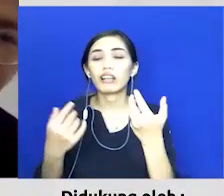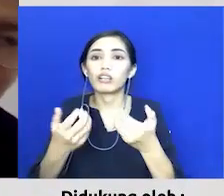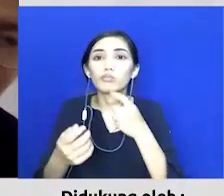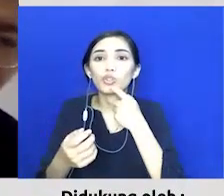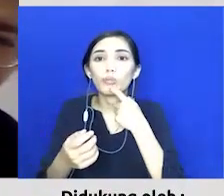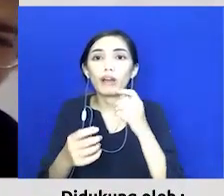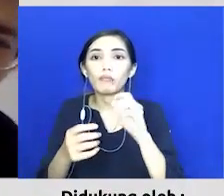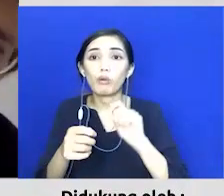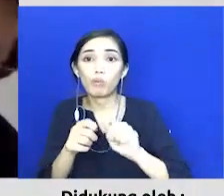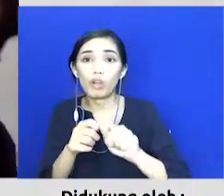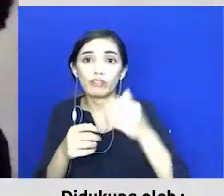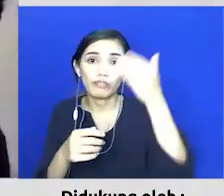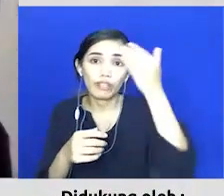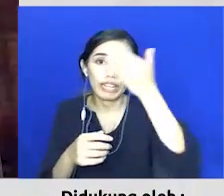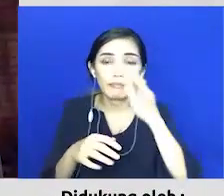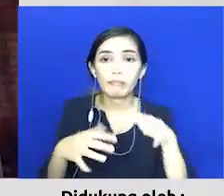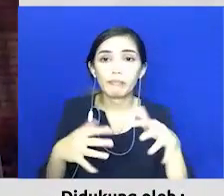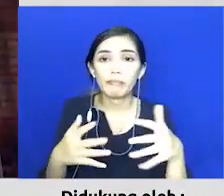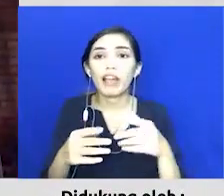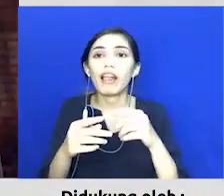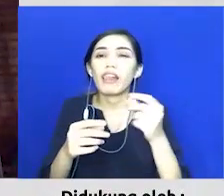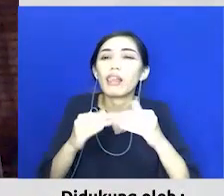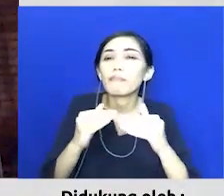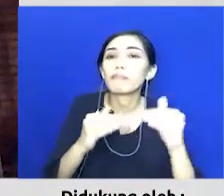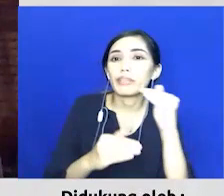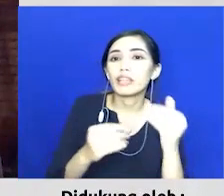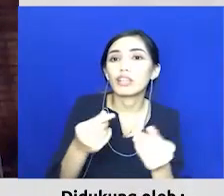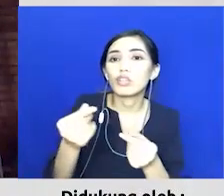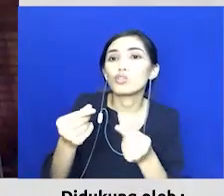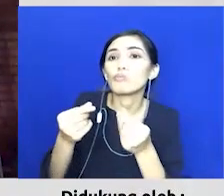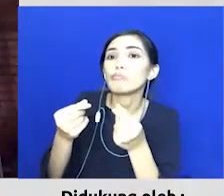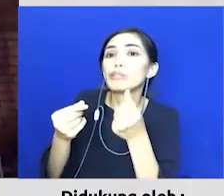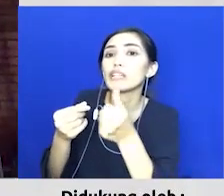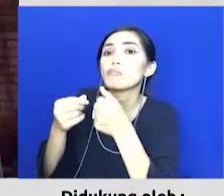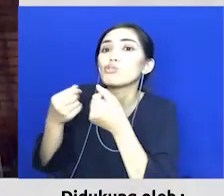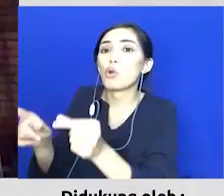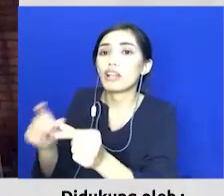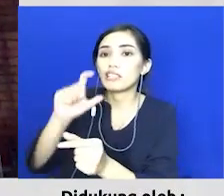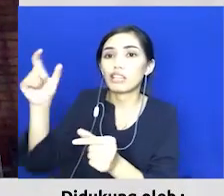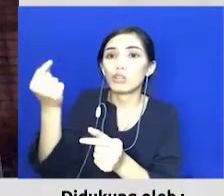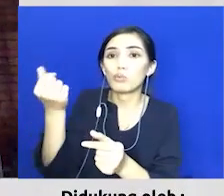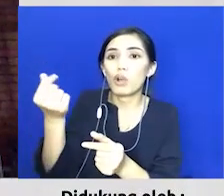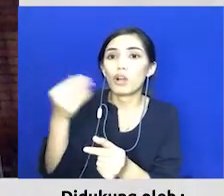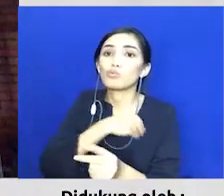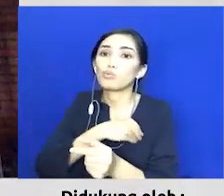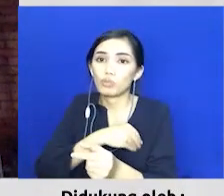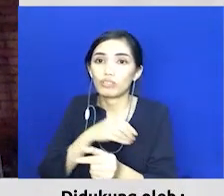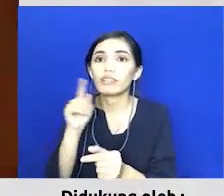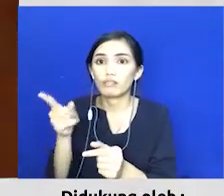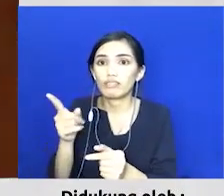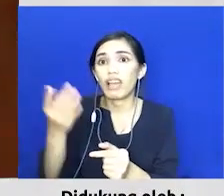Itu di masa itu benar Pak itu, ada tuduhan atau ada serangan seperti itu kepada Pak Usmar?